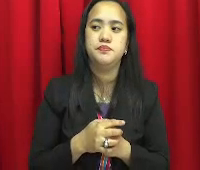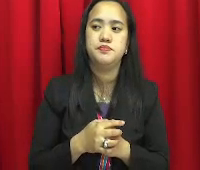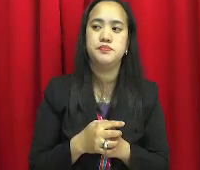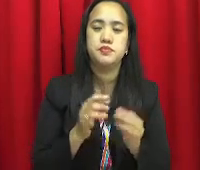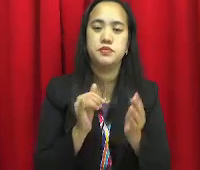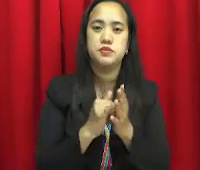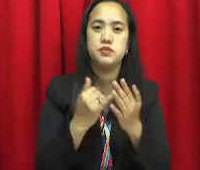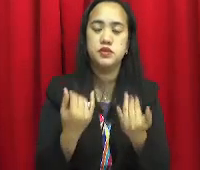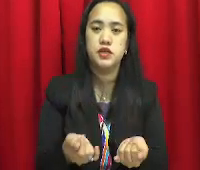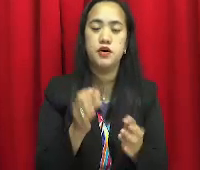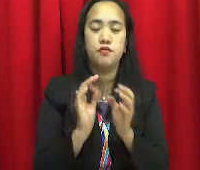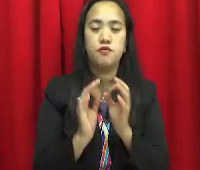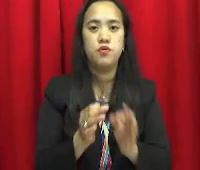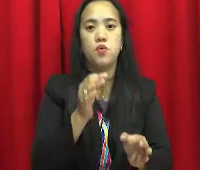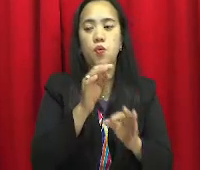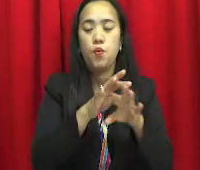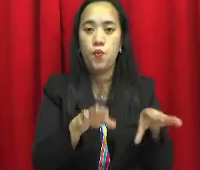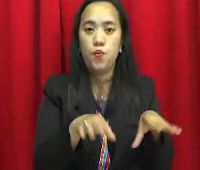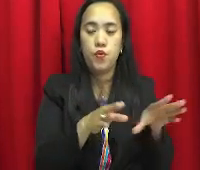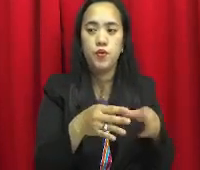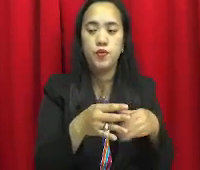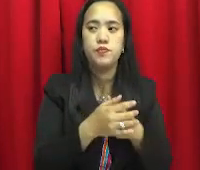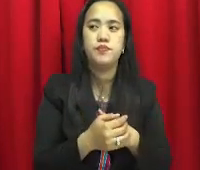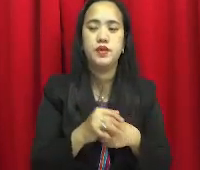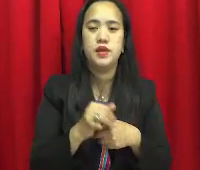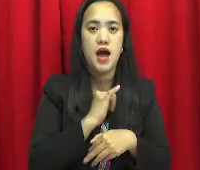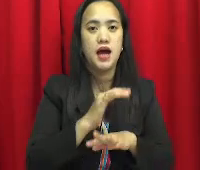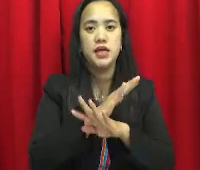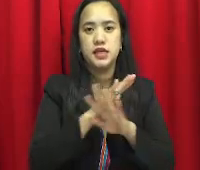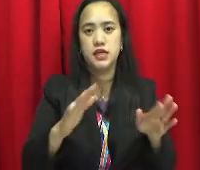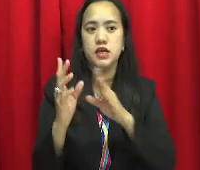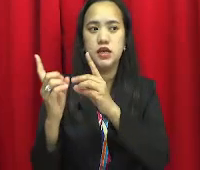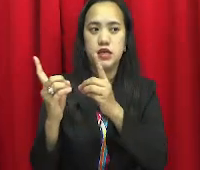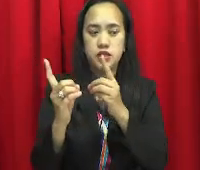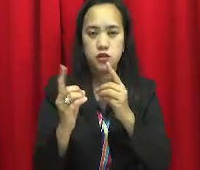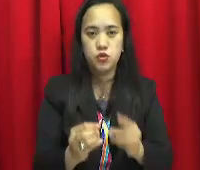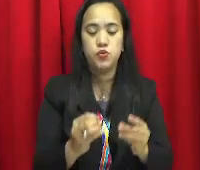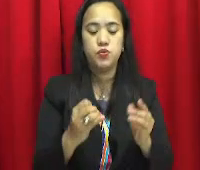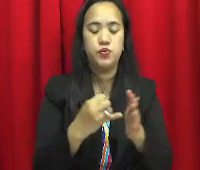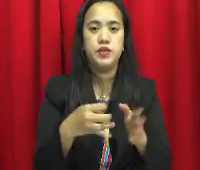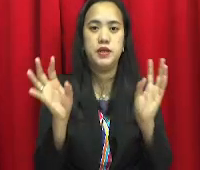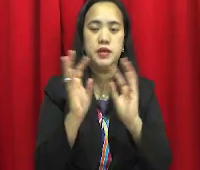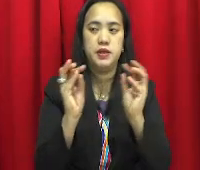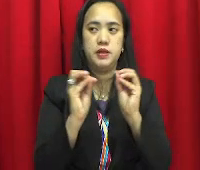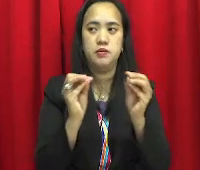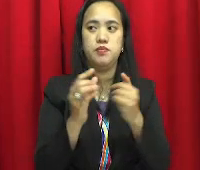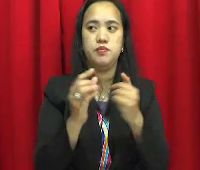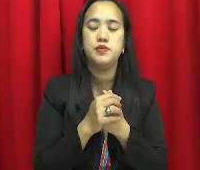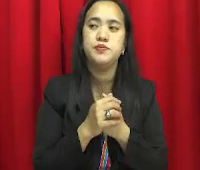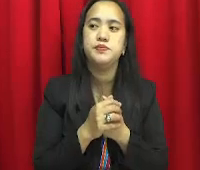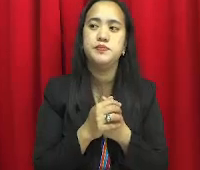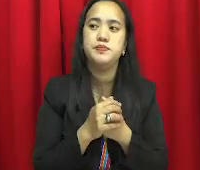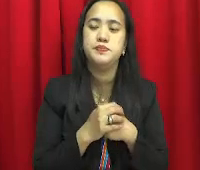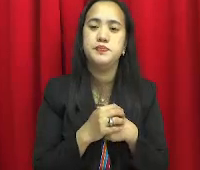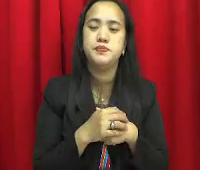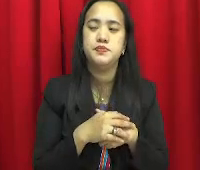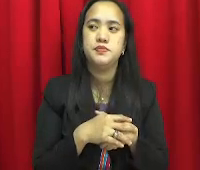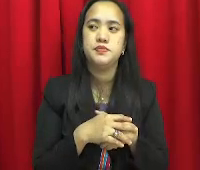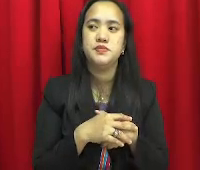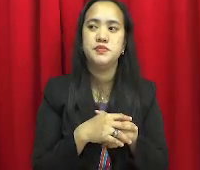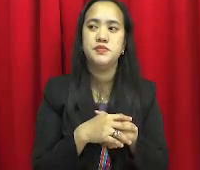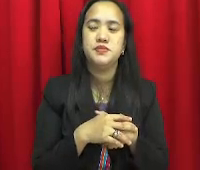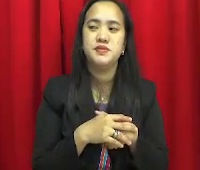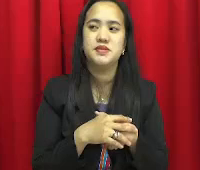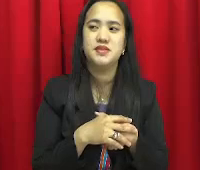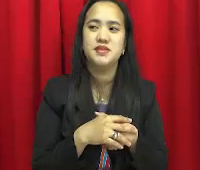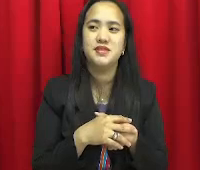ako, malamang, hindi ko to... Hindi mo kayang gampanan. Hindi kakayanin, oo. Baka nga... nag-alsabaluta. Hindi at naman.